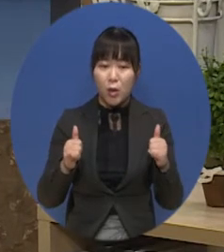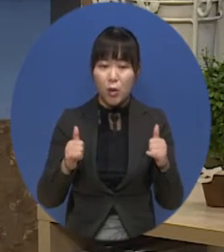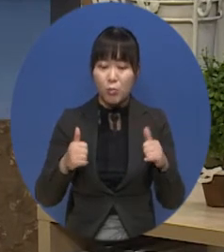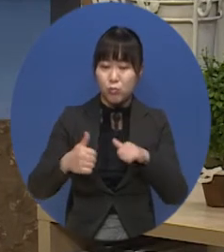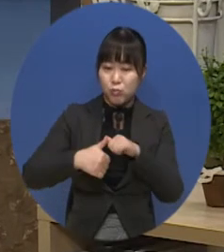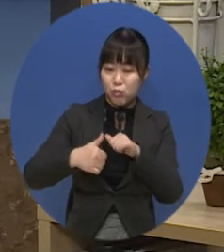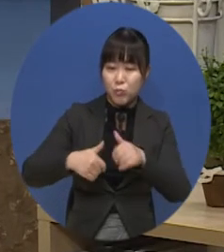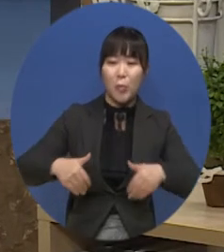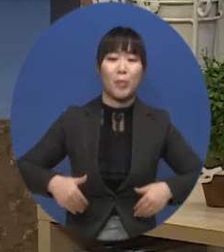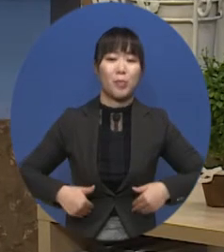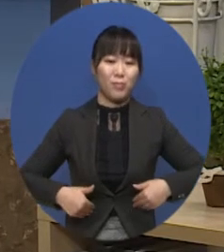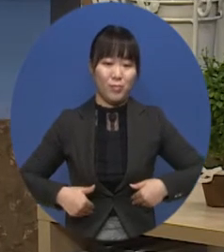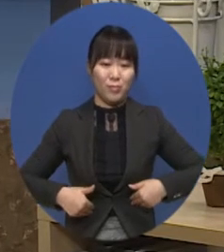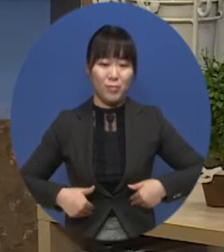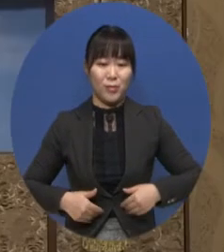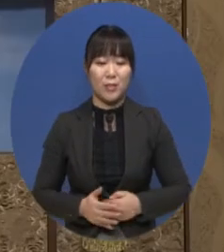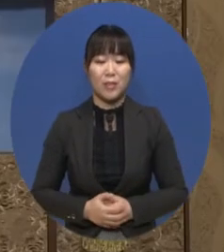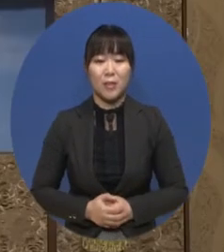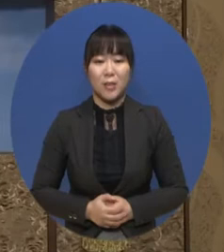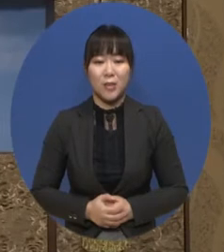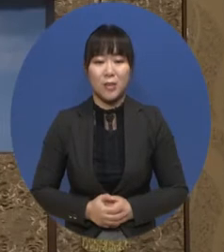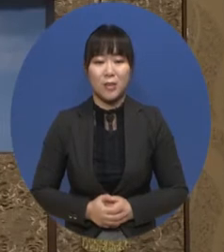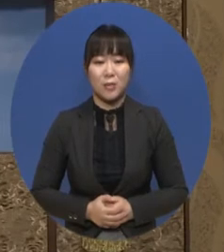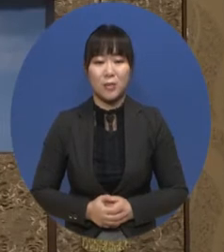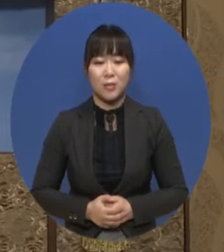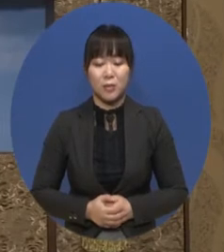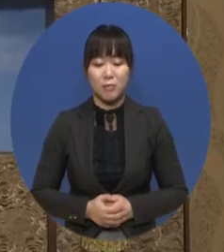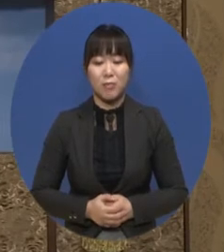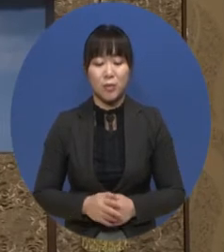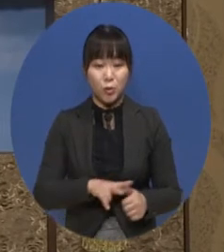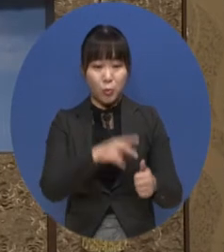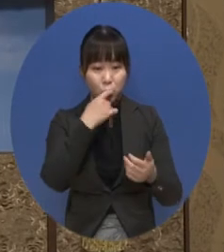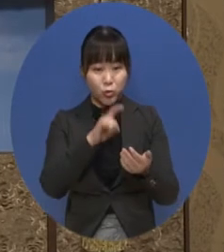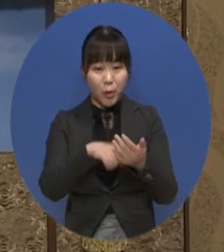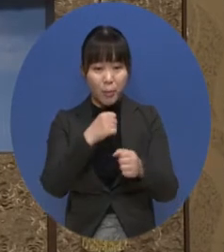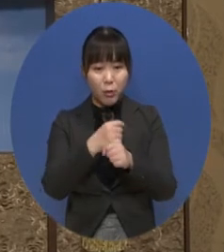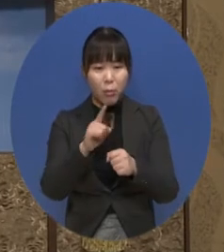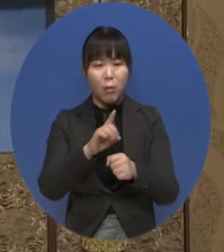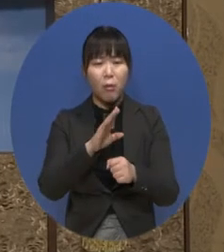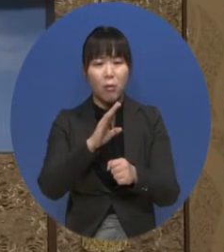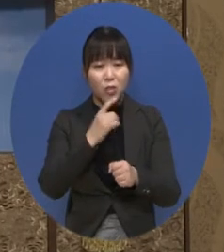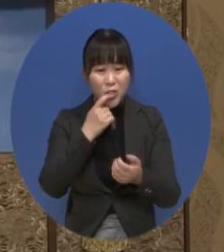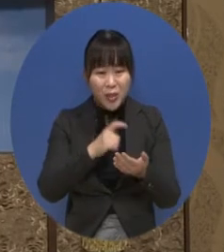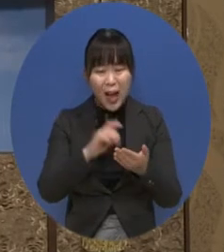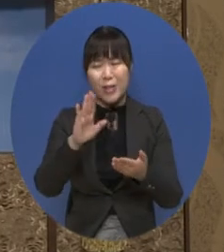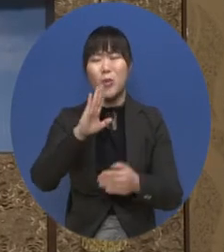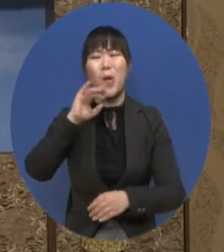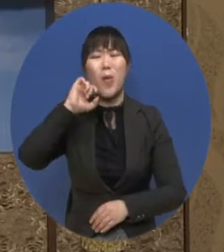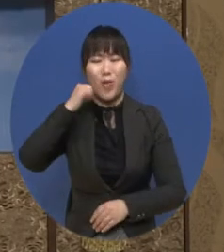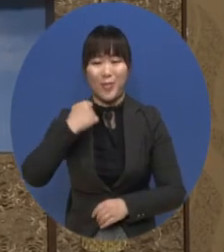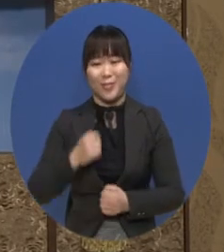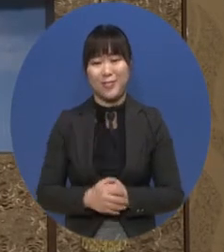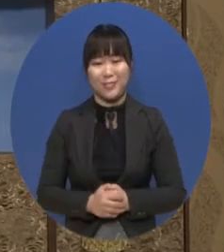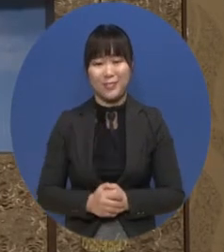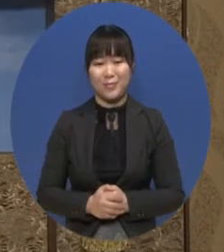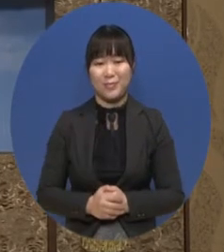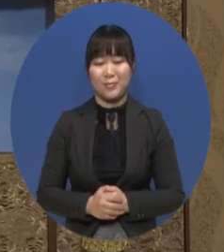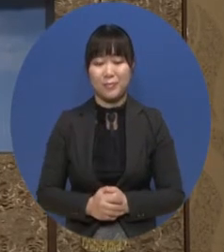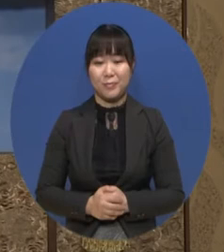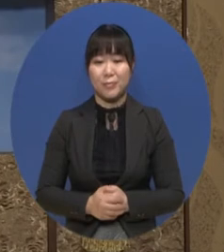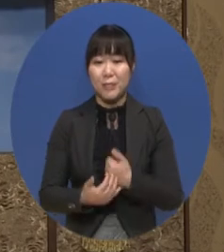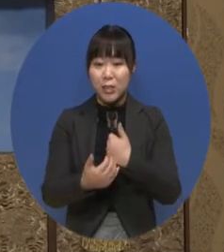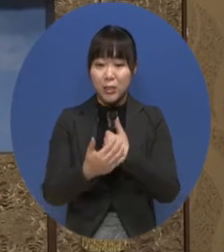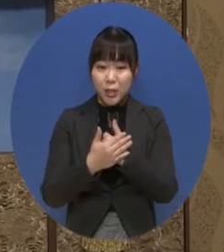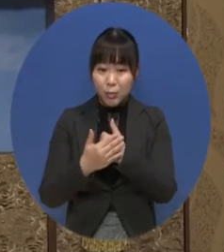할 것 같거든요. 네. 이 쉬운 정보를 만드는 일은 네. 쉽지 않고 굉장히 어려운 일입니다. 그